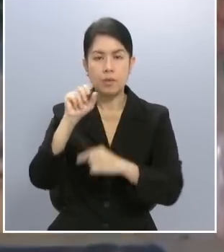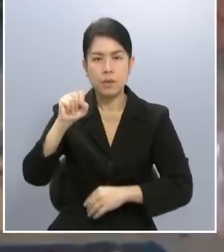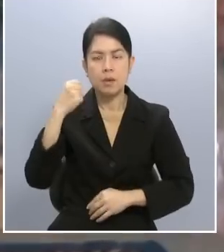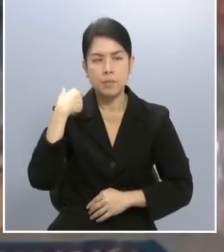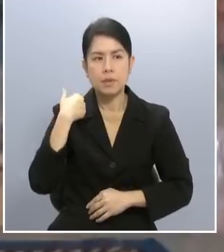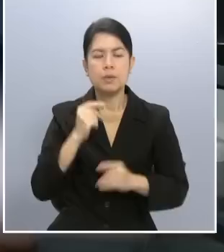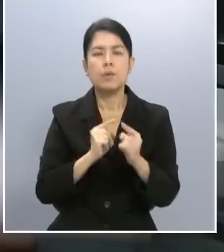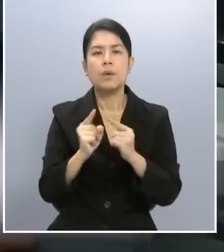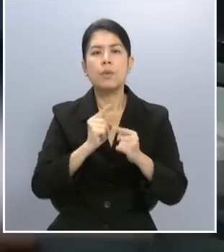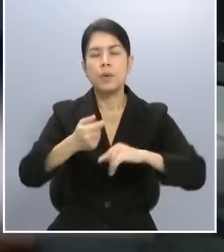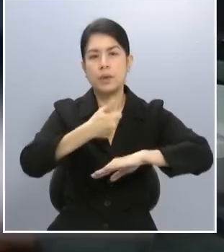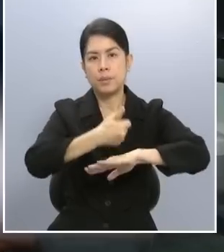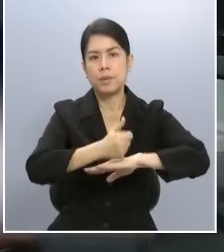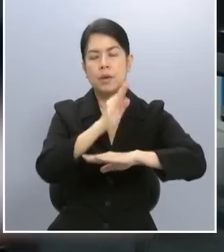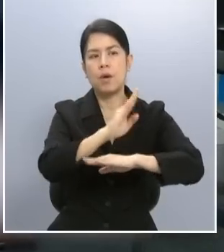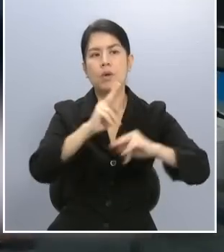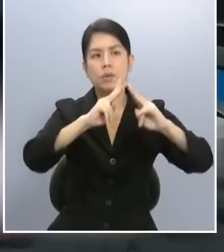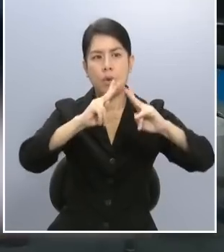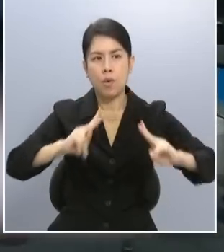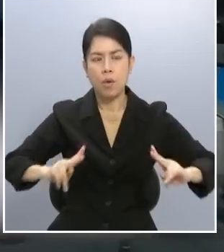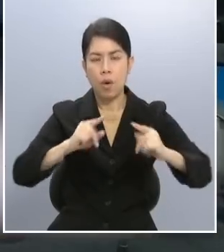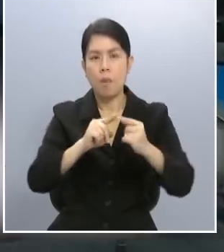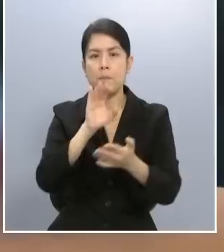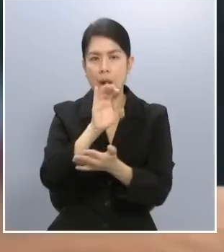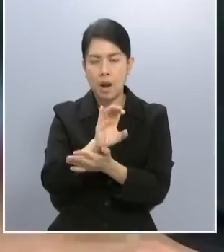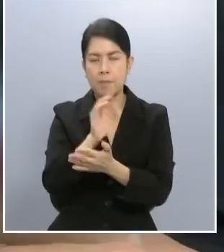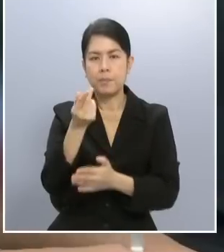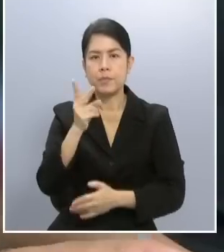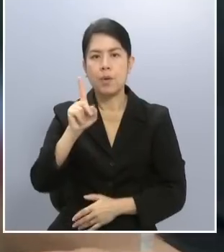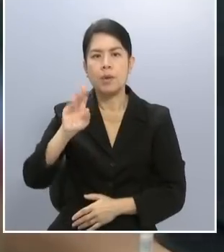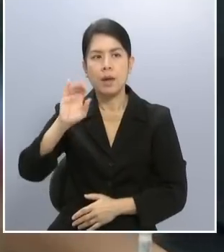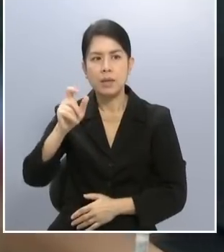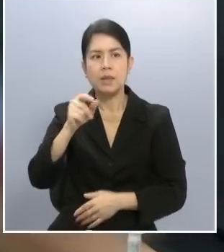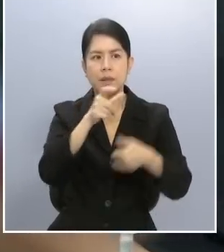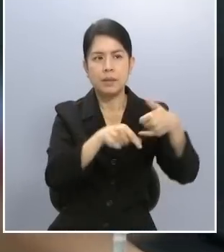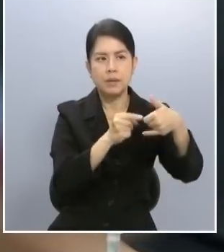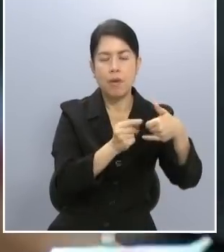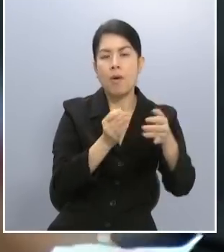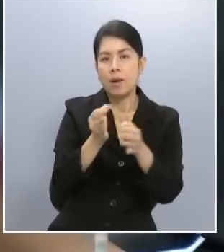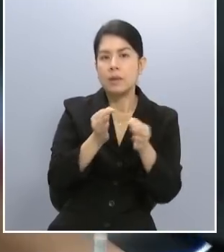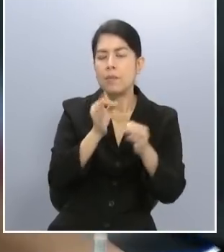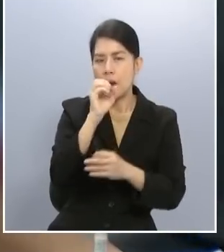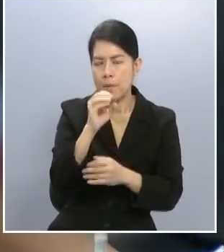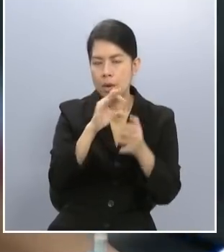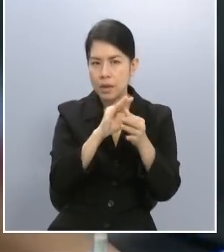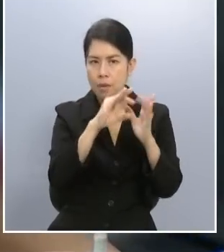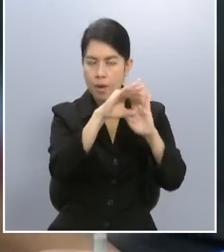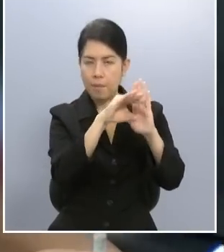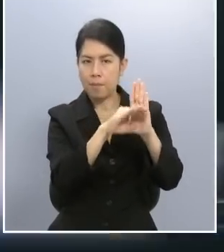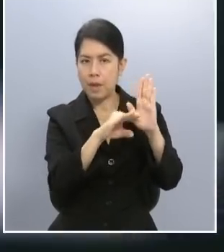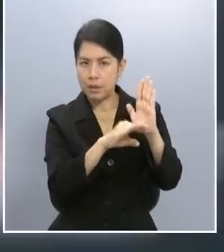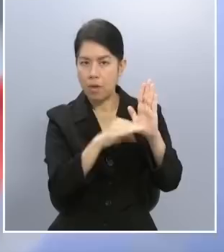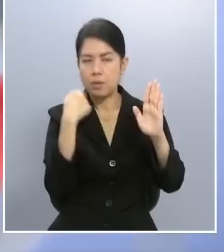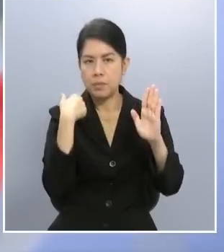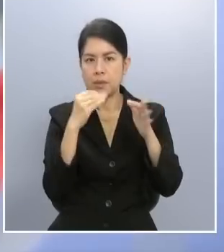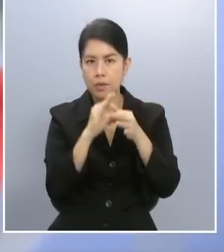ที่กรมบังคับคดีนะครับคือท่านเองก็พยายามอธิบายว่ามันมีกรอบของมันอยู่กรอบ